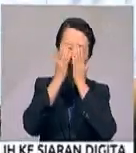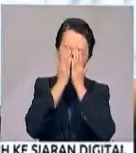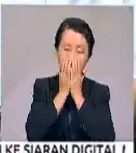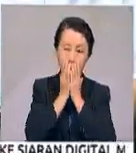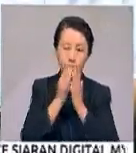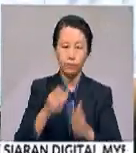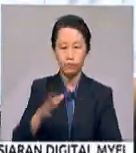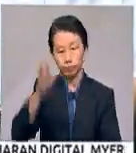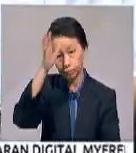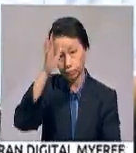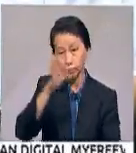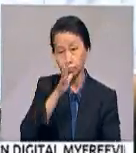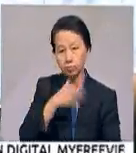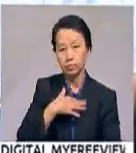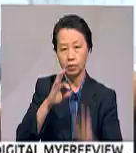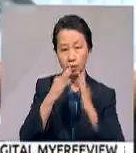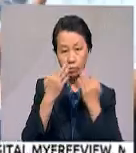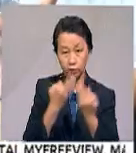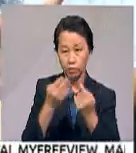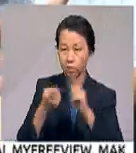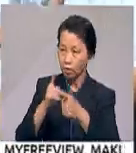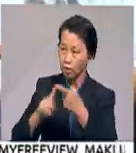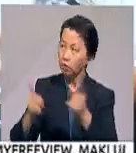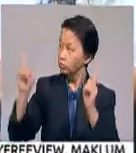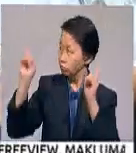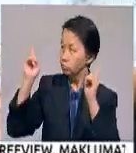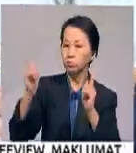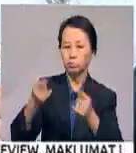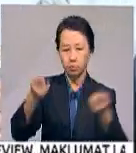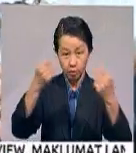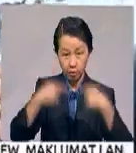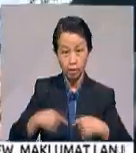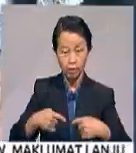memang mak ayah saya, family saya dan juga kawan-kawan saya yang